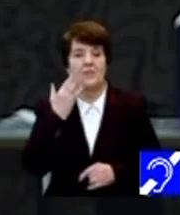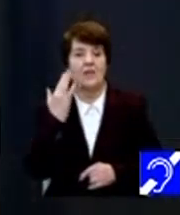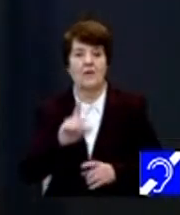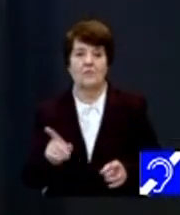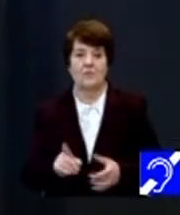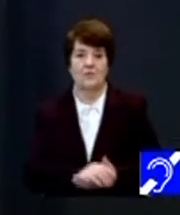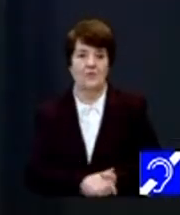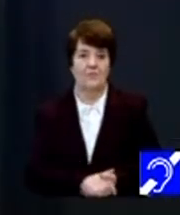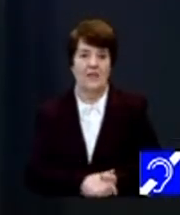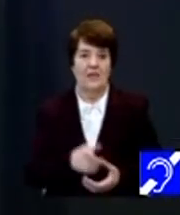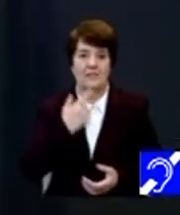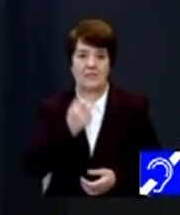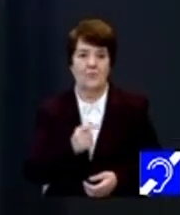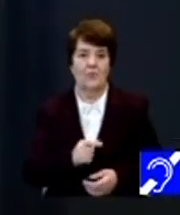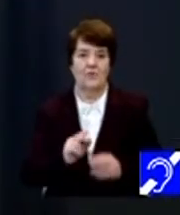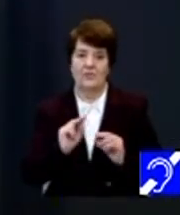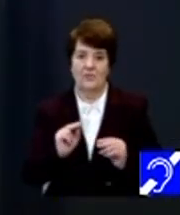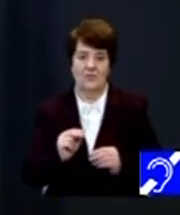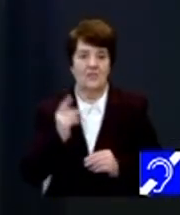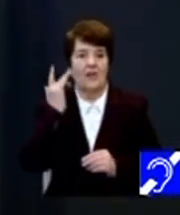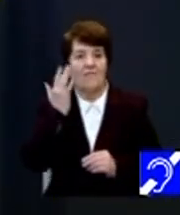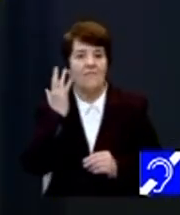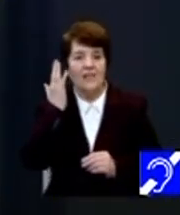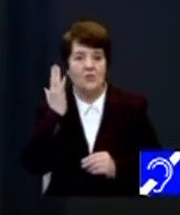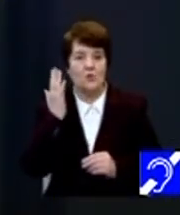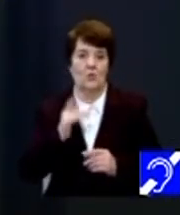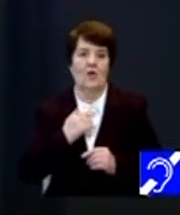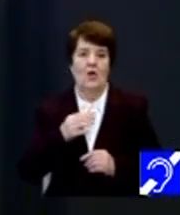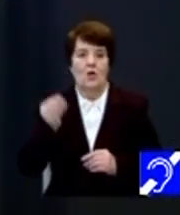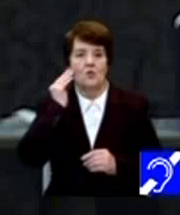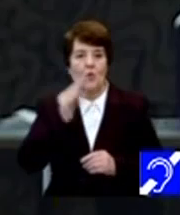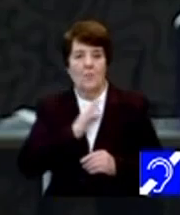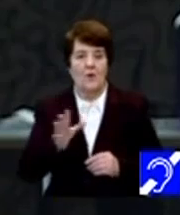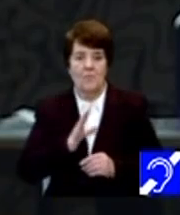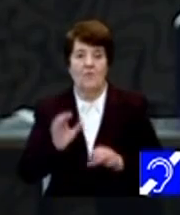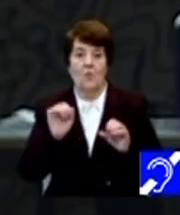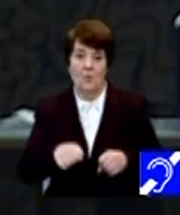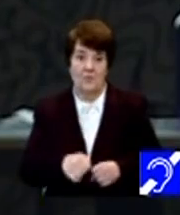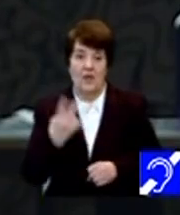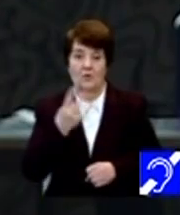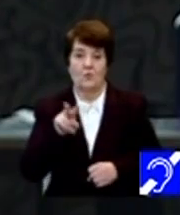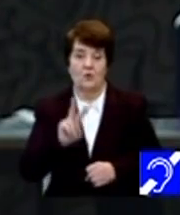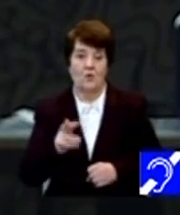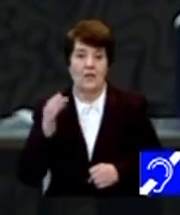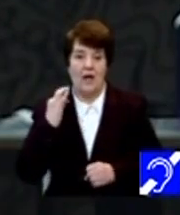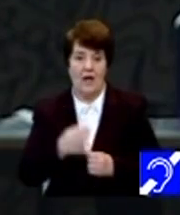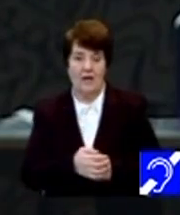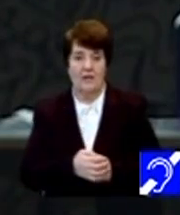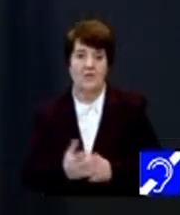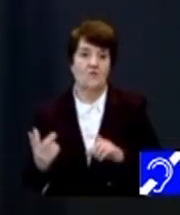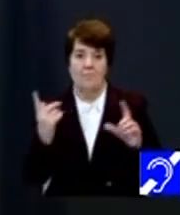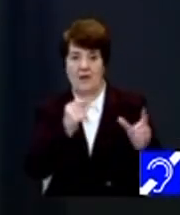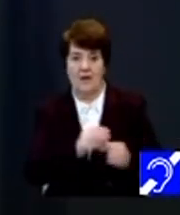Cu ce idei, scopuri? Să spun sincer, nu prea am avut visuri, scopuri. M-am dus, am avut o oportunitate la 22 de